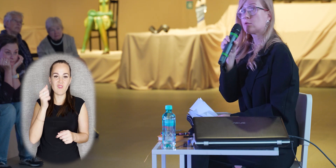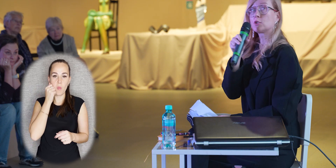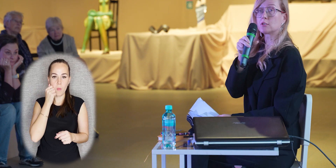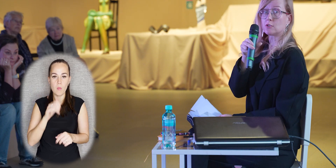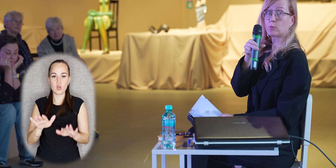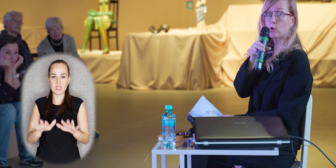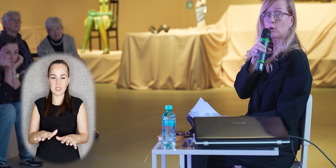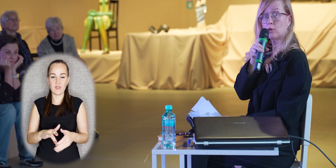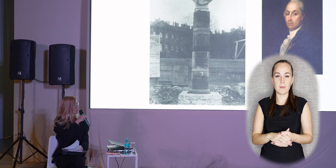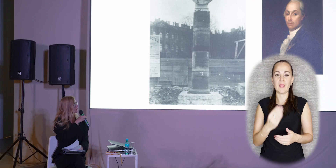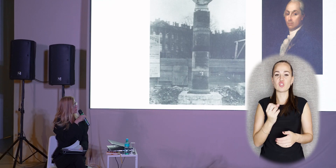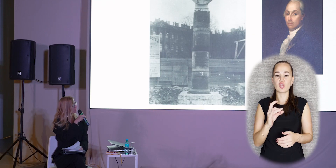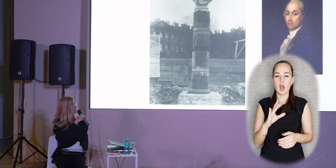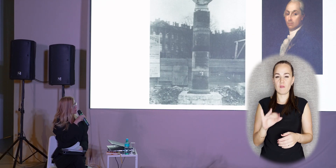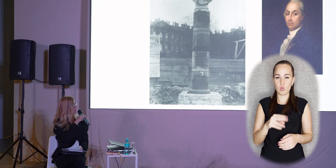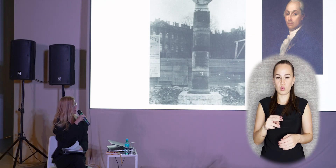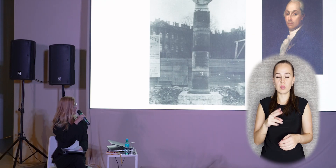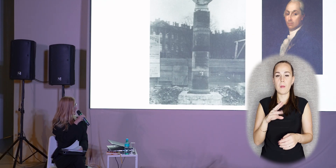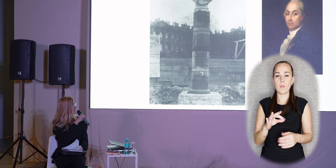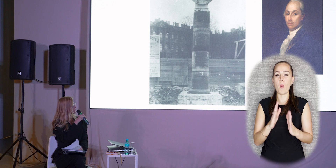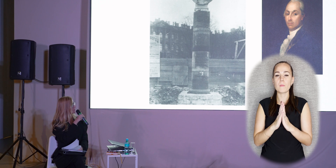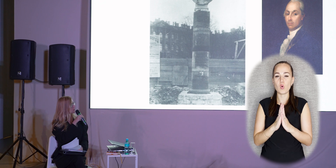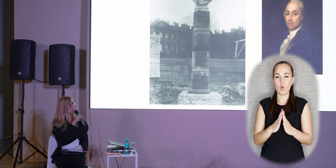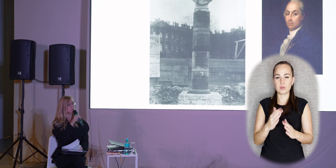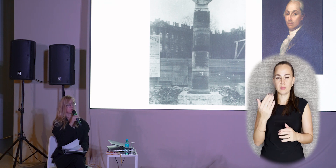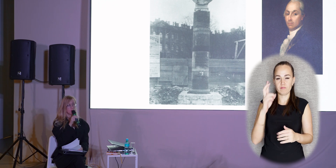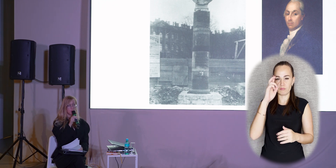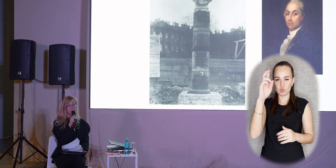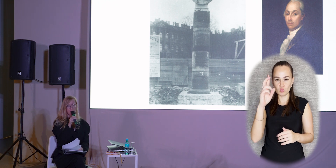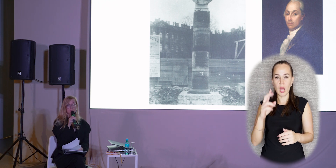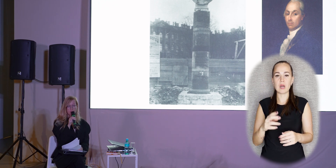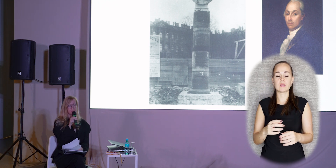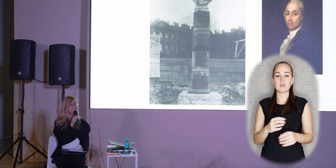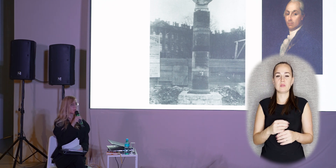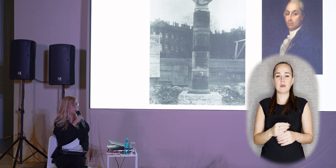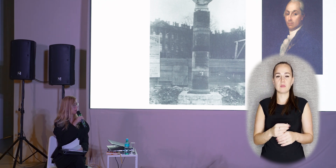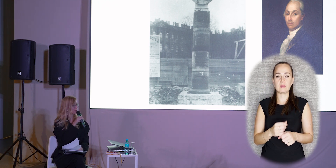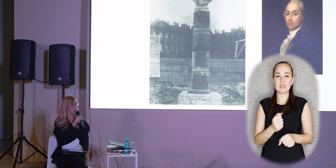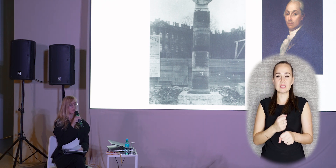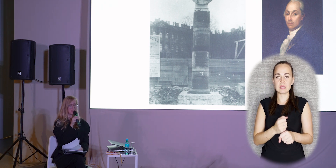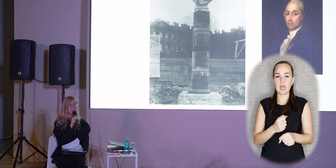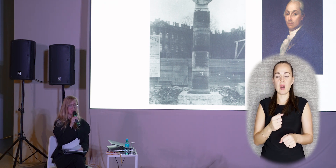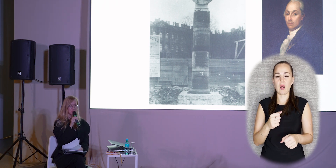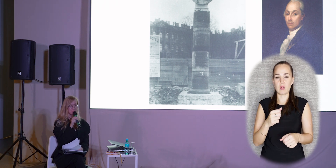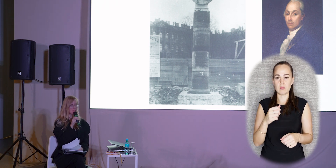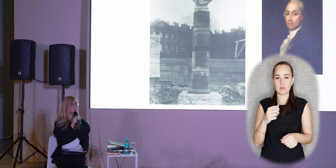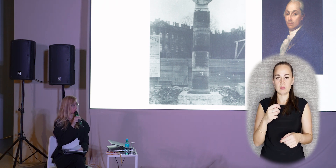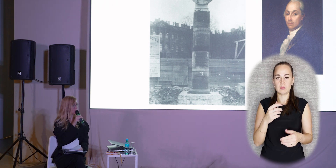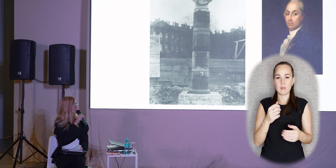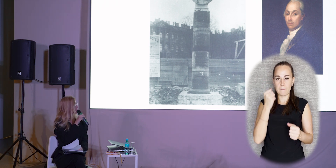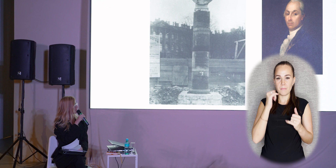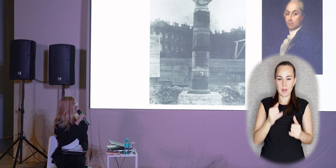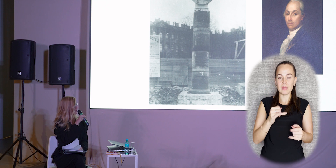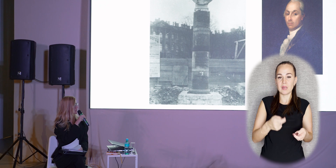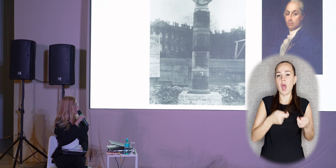Шервод по просьбе властей создал копию авторскую и отвез ее лично в Москву. В